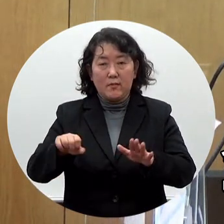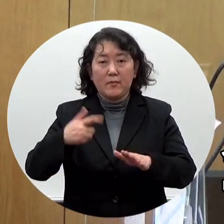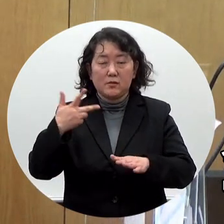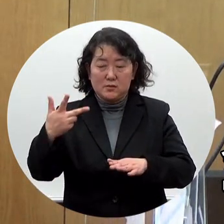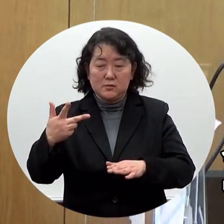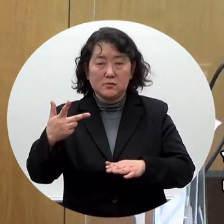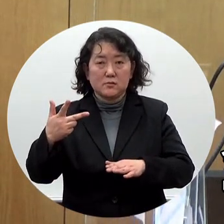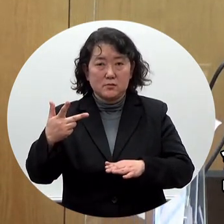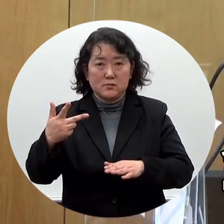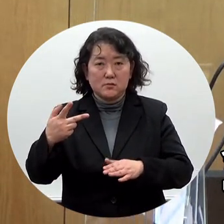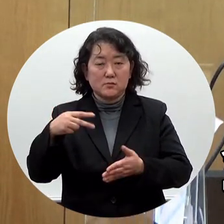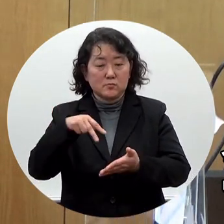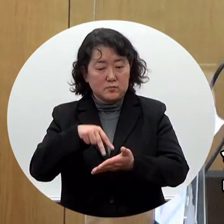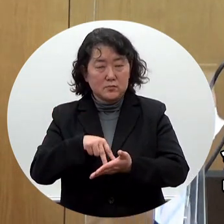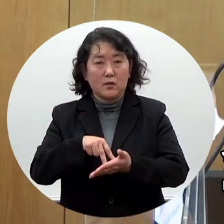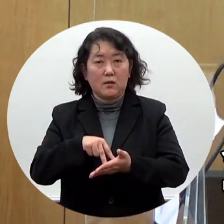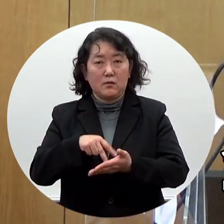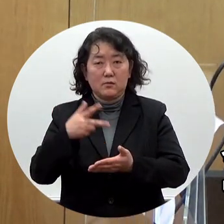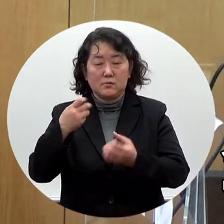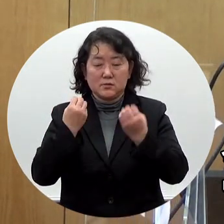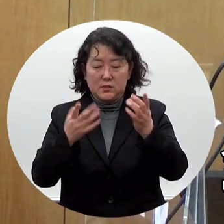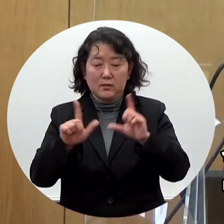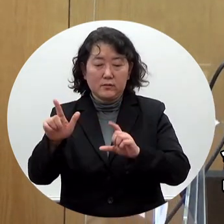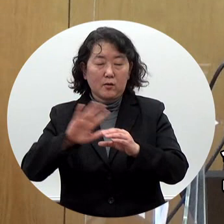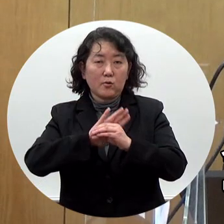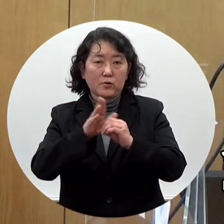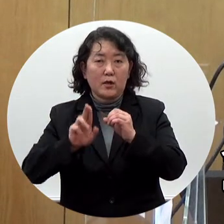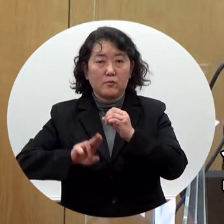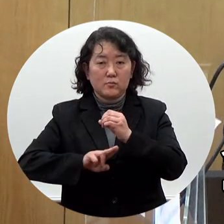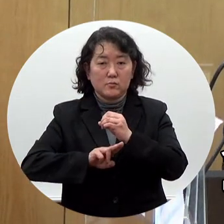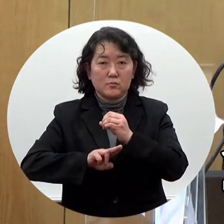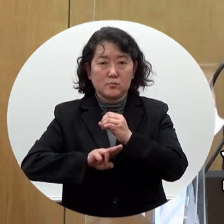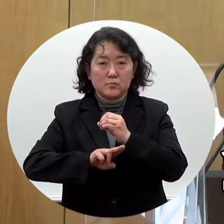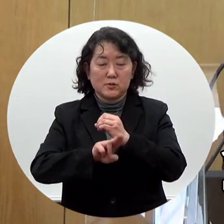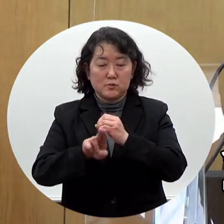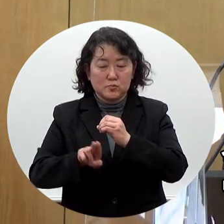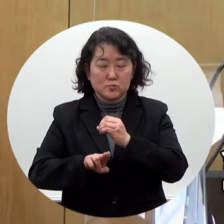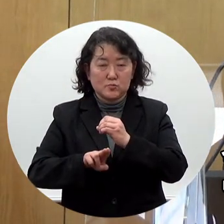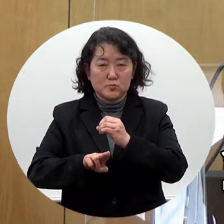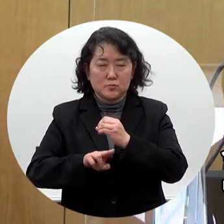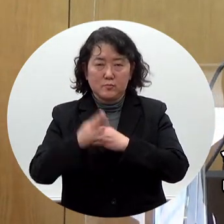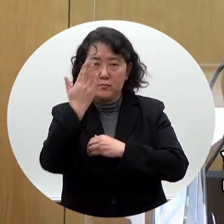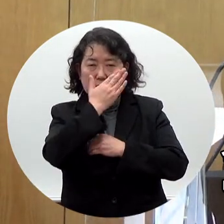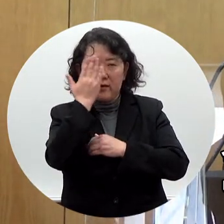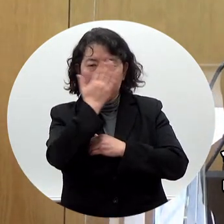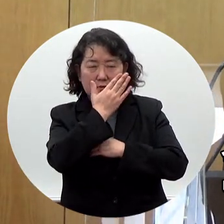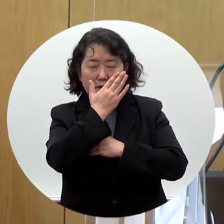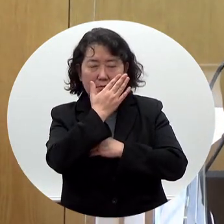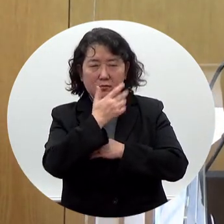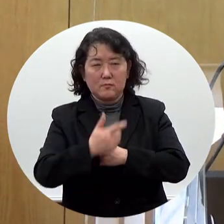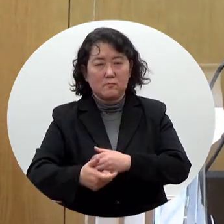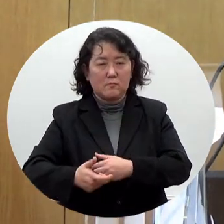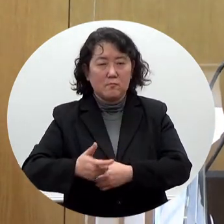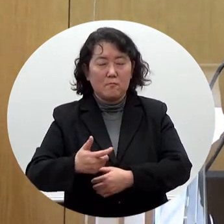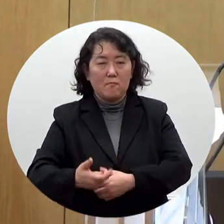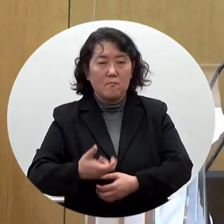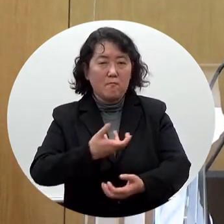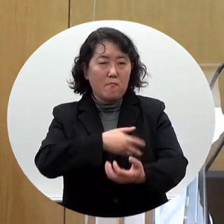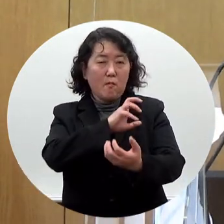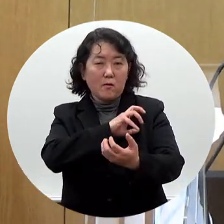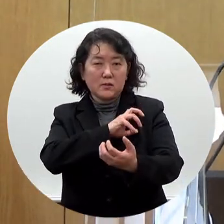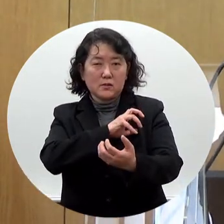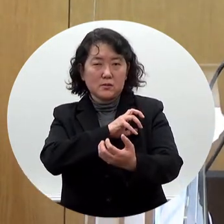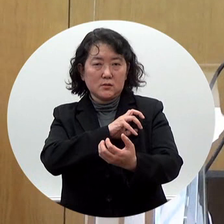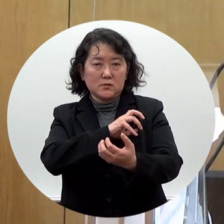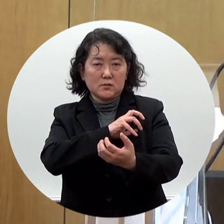ましても新型コロナウイルスという見えない敵の猛威から市民の皆さんの